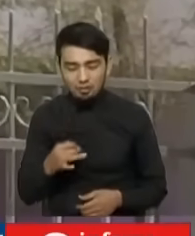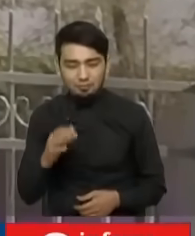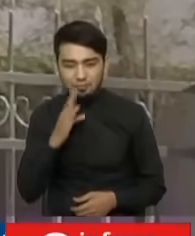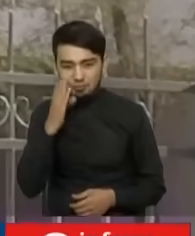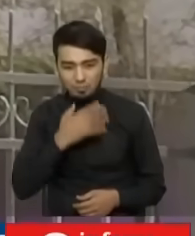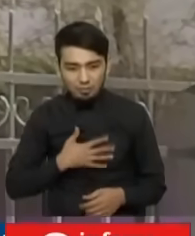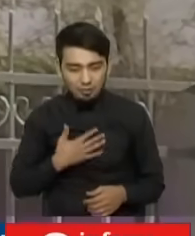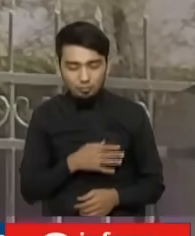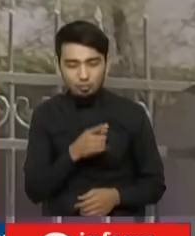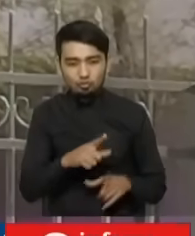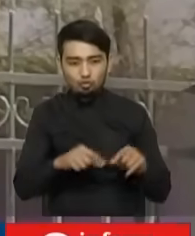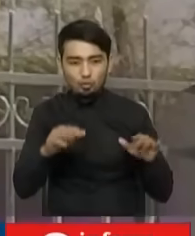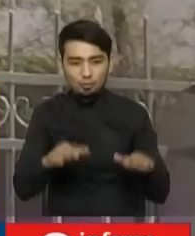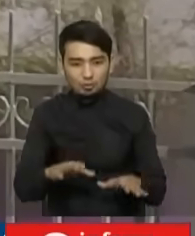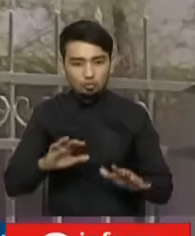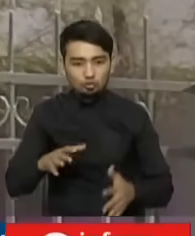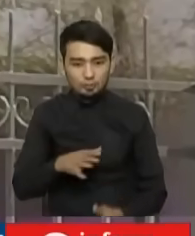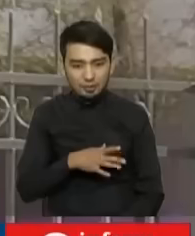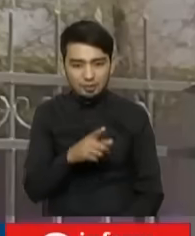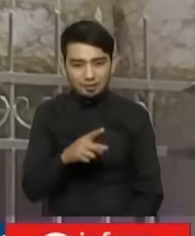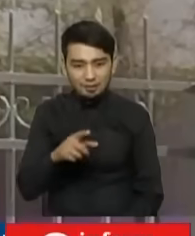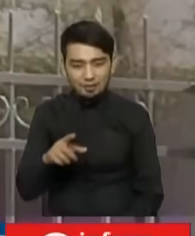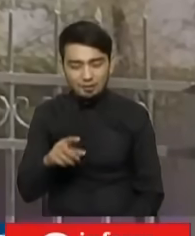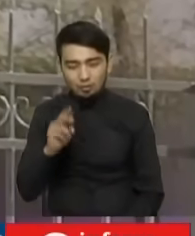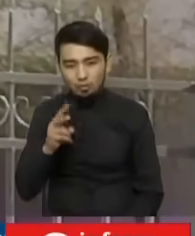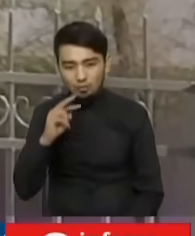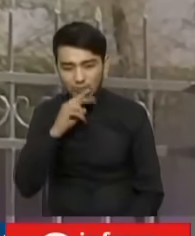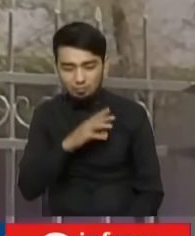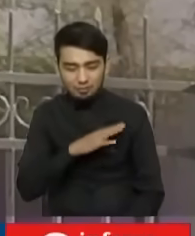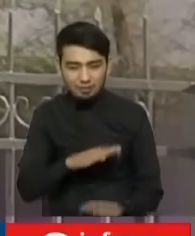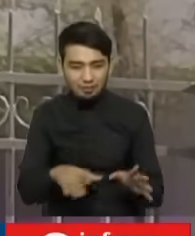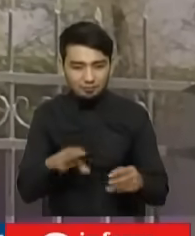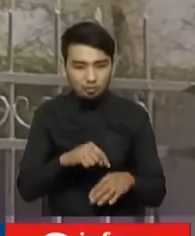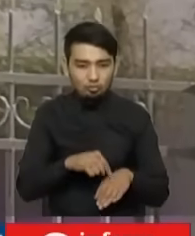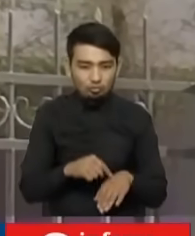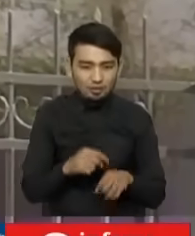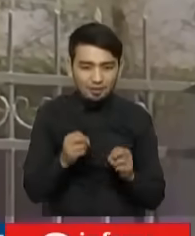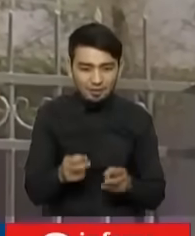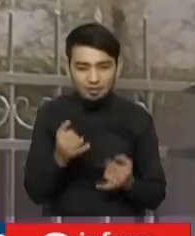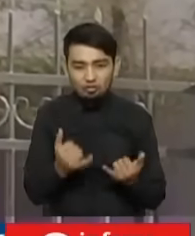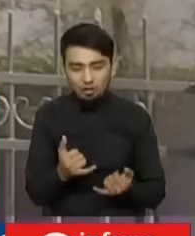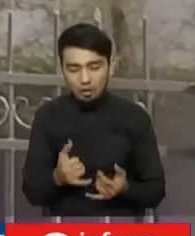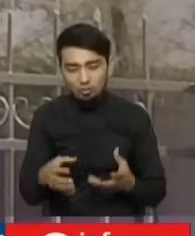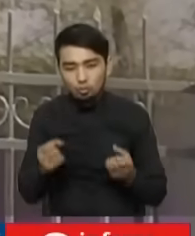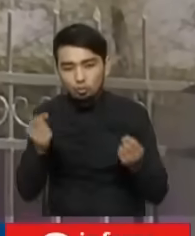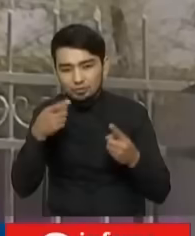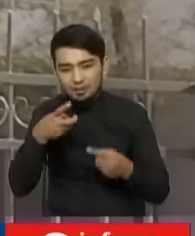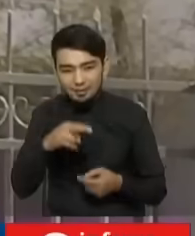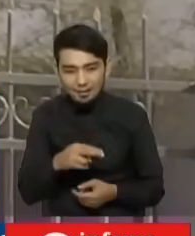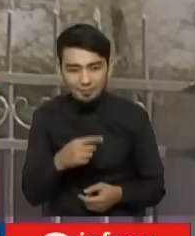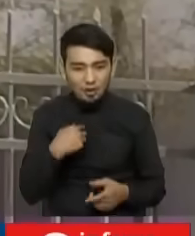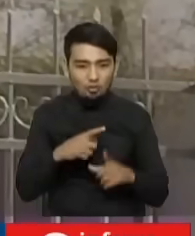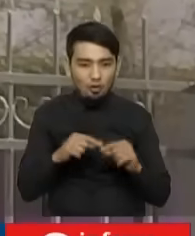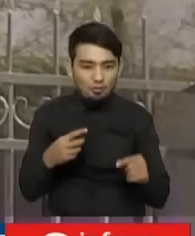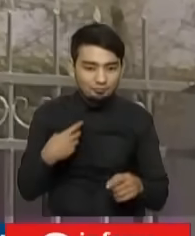мына мектепте болған уланған балалардың жағдайын және қазіргі ахуалды білу үшін білім ұясына